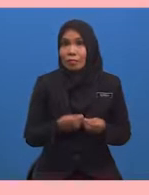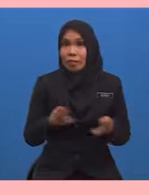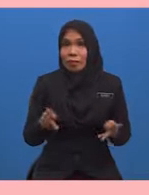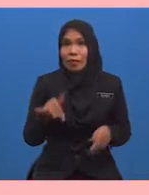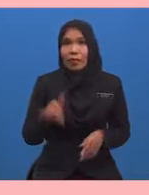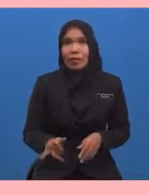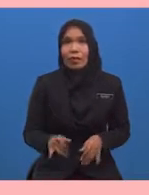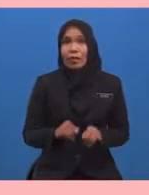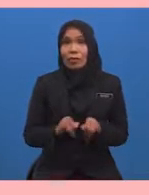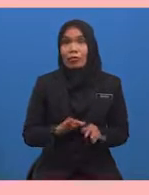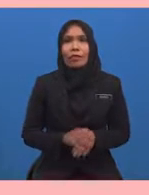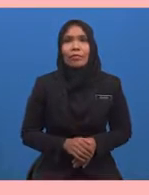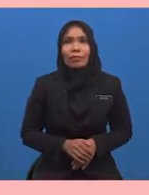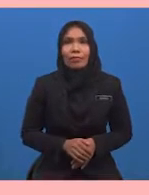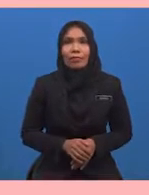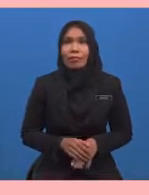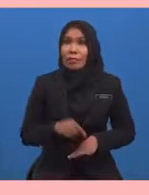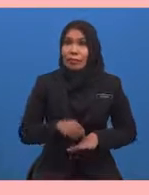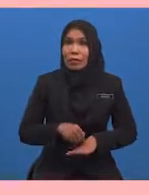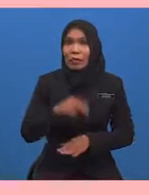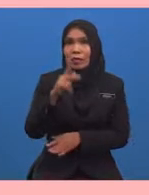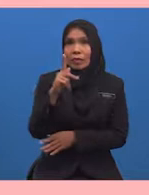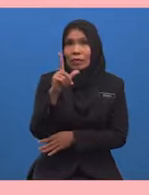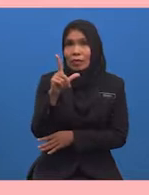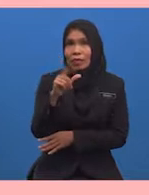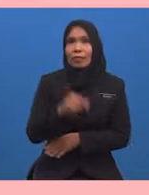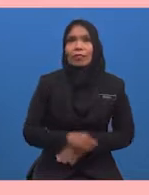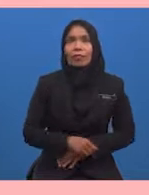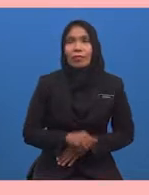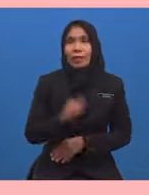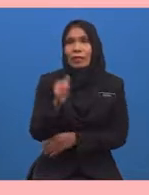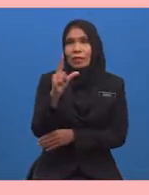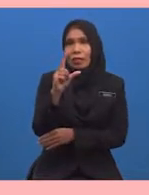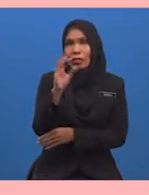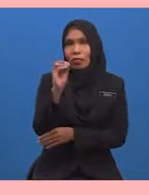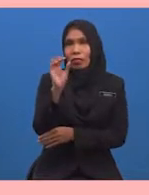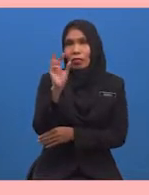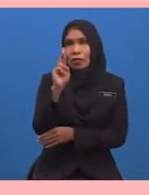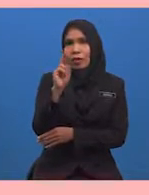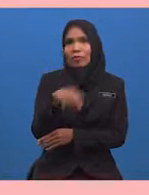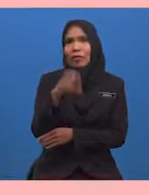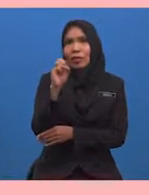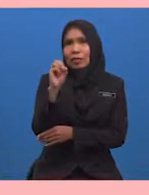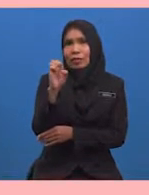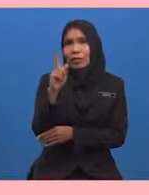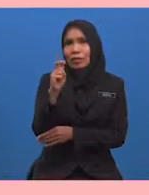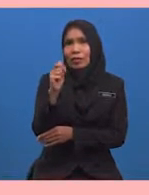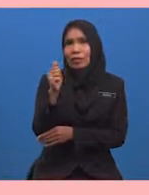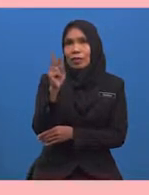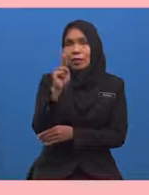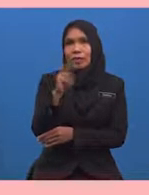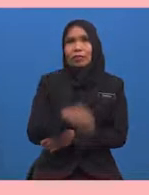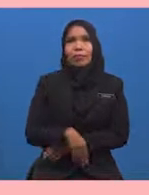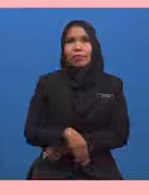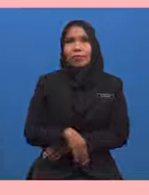Antaranya ialah di Kuala Lumpur, Alor Setar Kedah, Johor Bahru Johor dan Sandakan